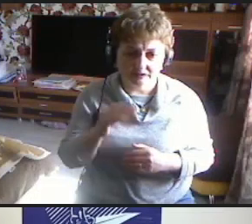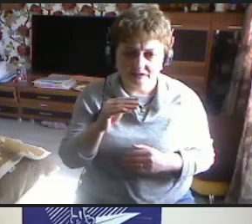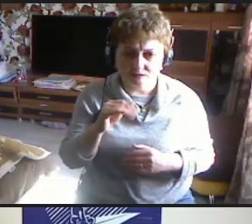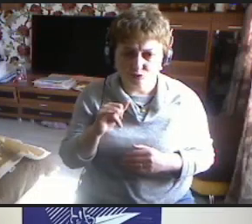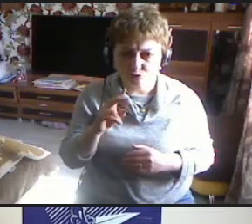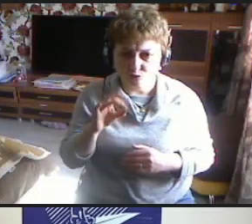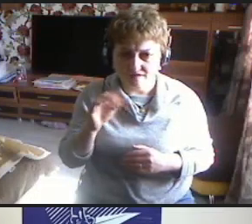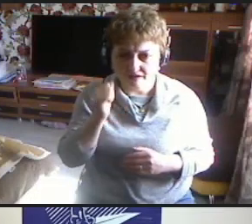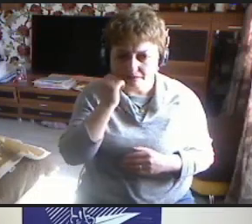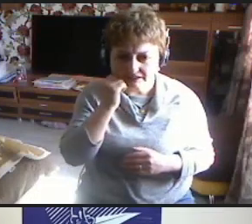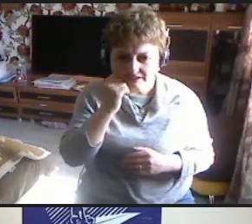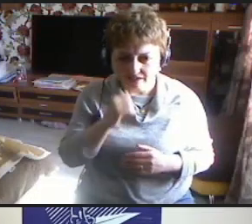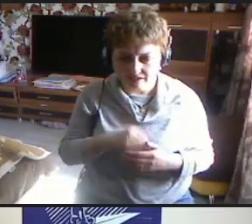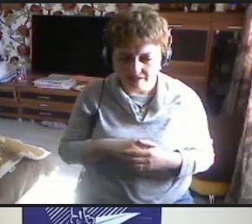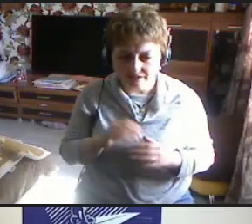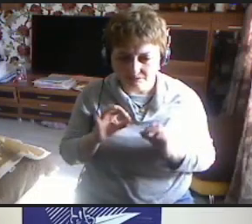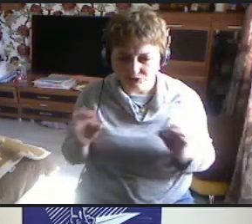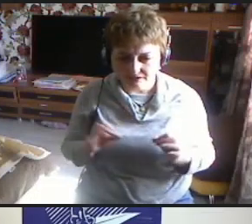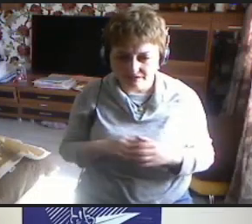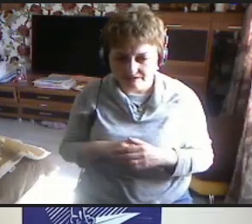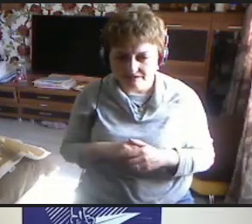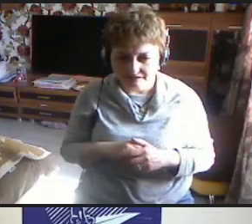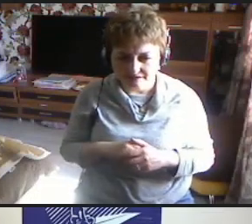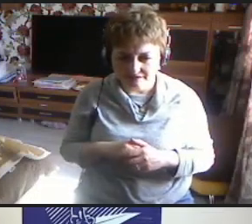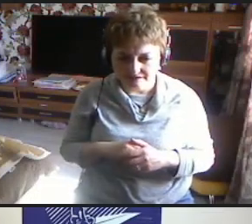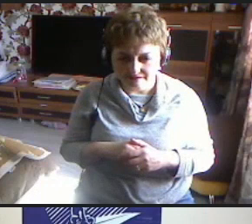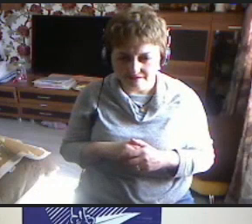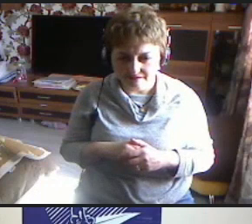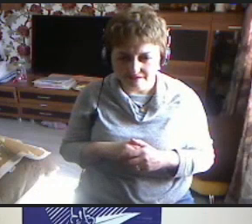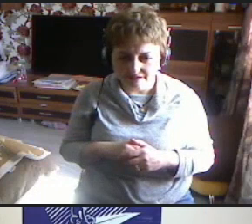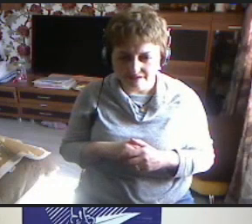Москва. Замечательно. А кто такая Наталья Жукова?